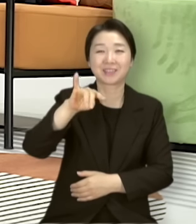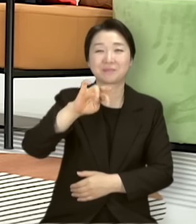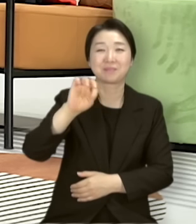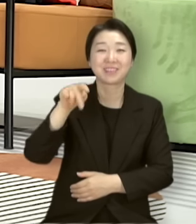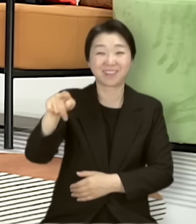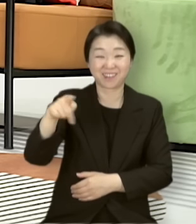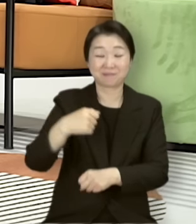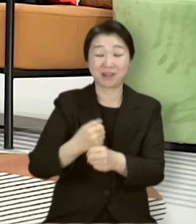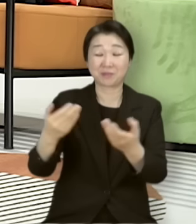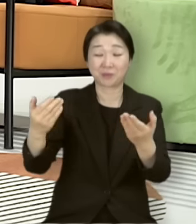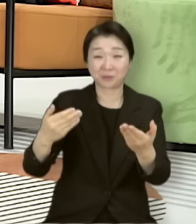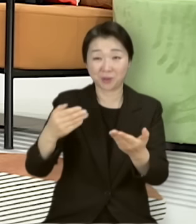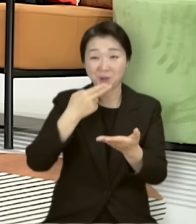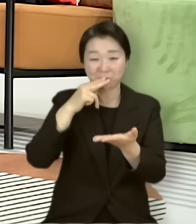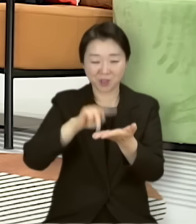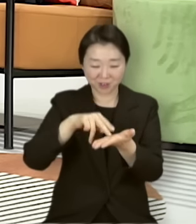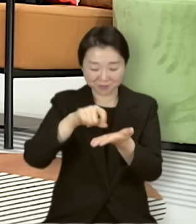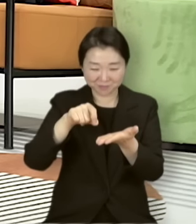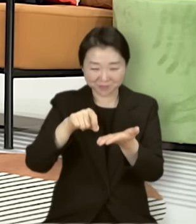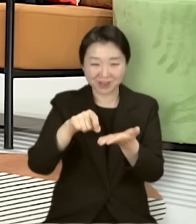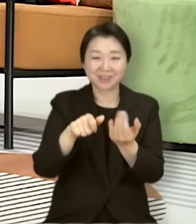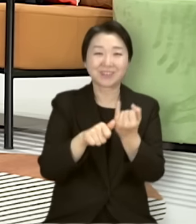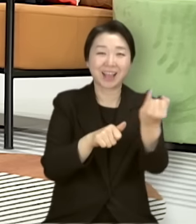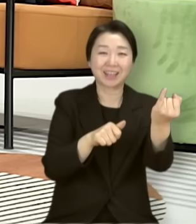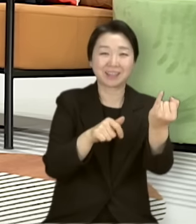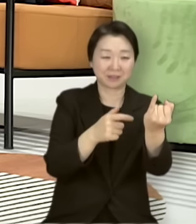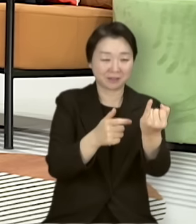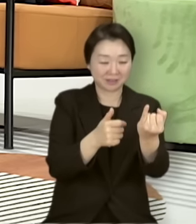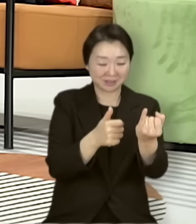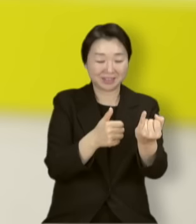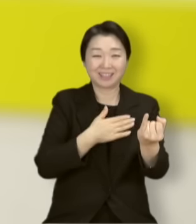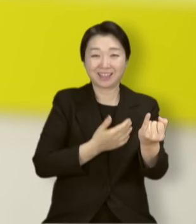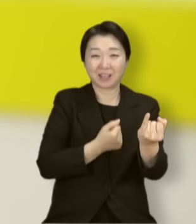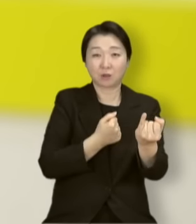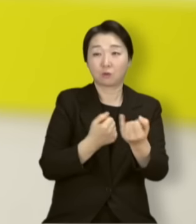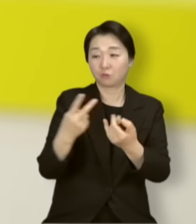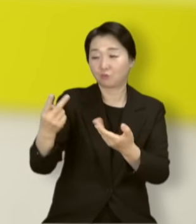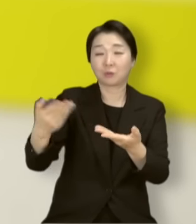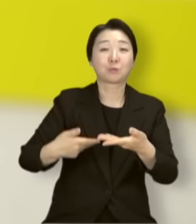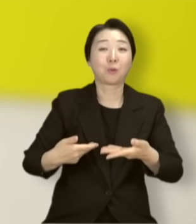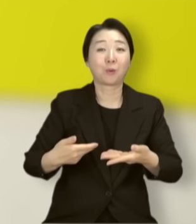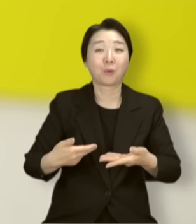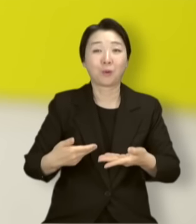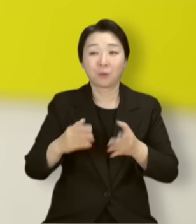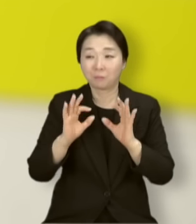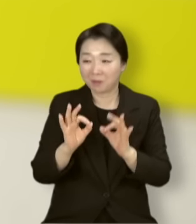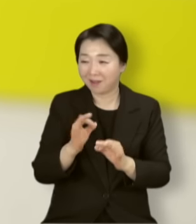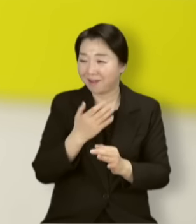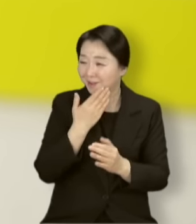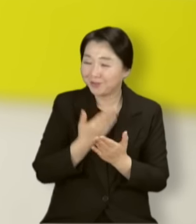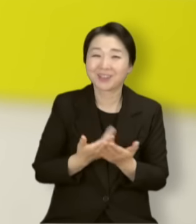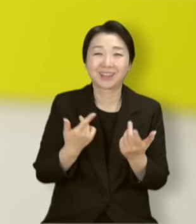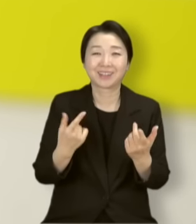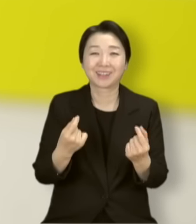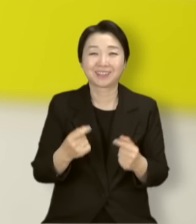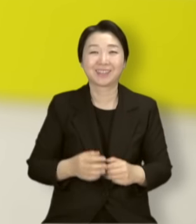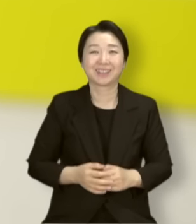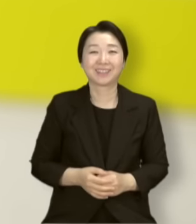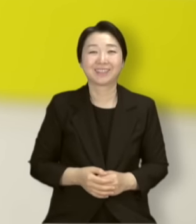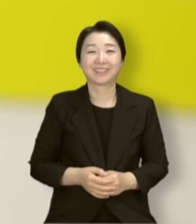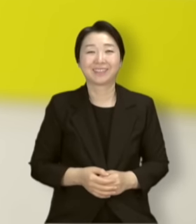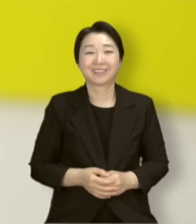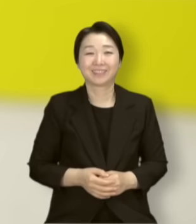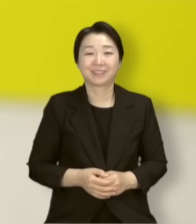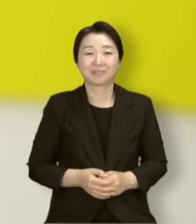써서 예. 제 거, 아내 거 다 준비하고 아. 그러는 거 보면서 아, 참 귀하구나 네. 이런 생각이 들었고요.